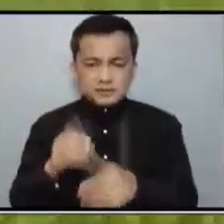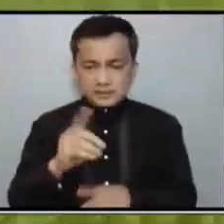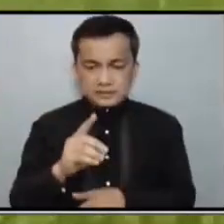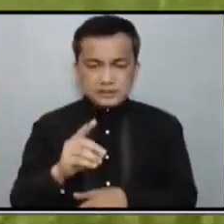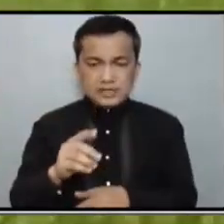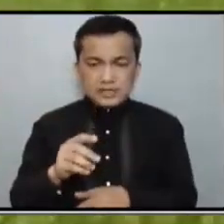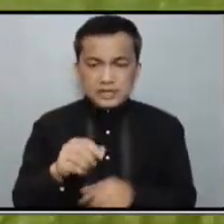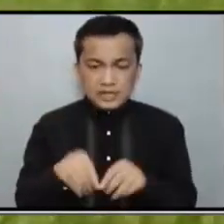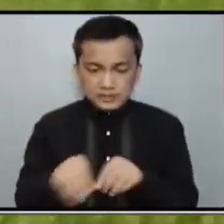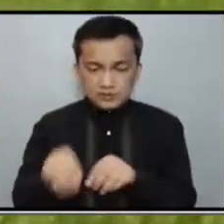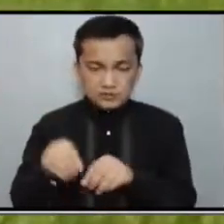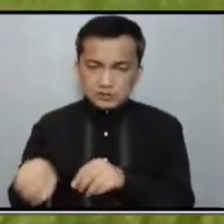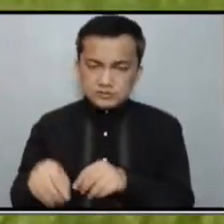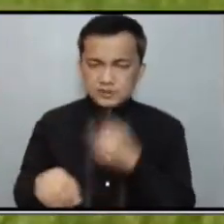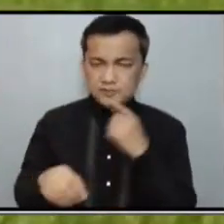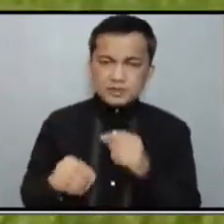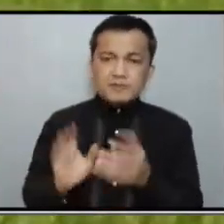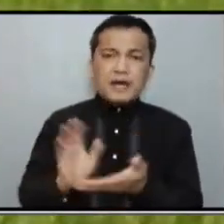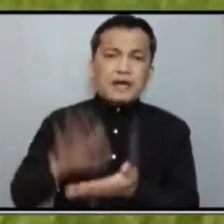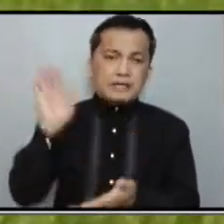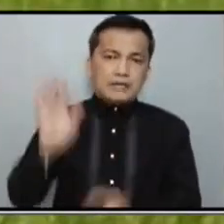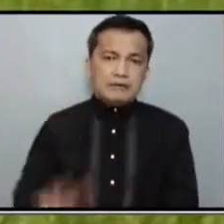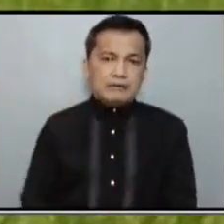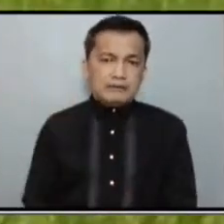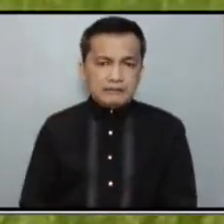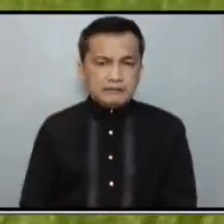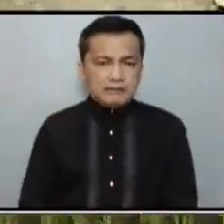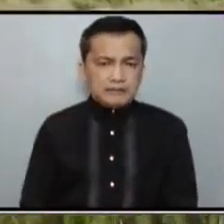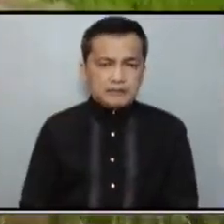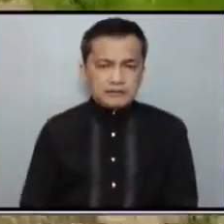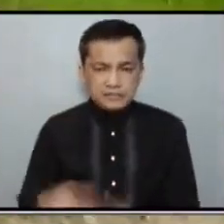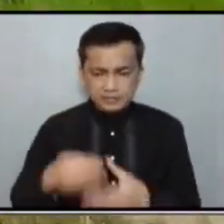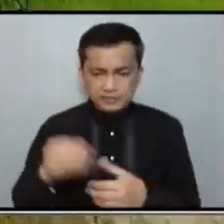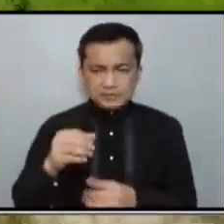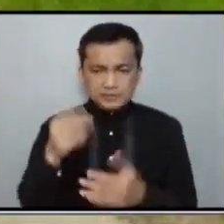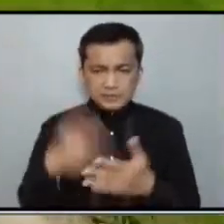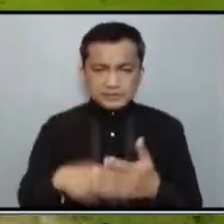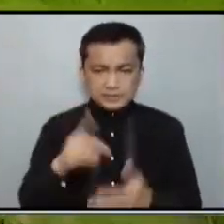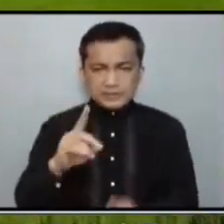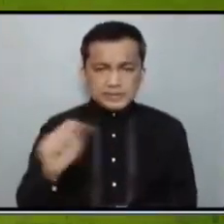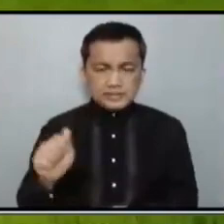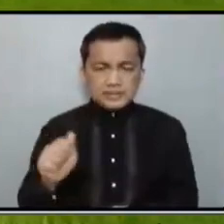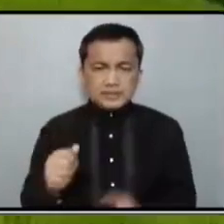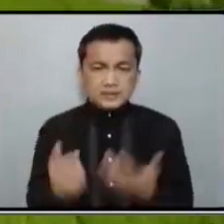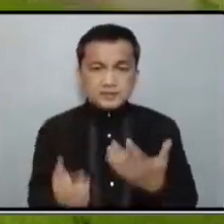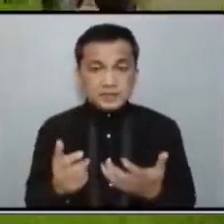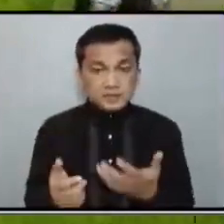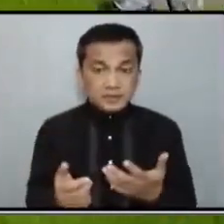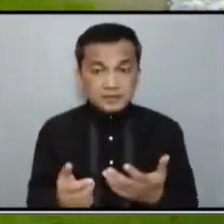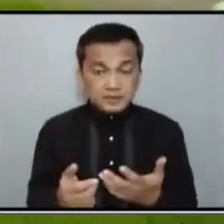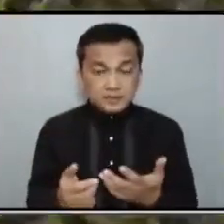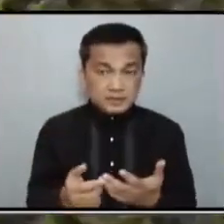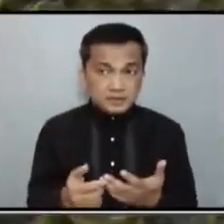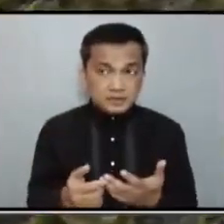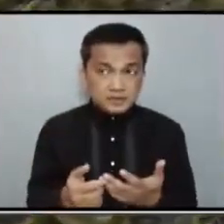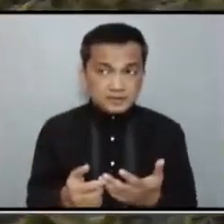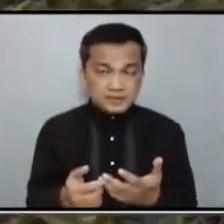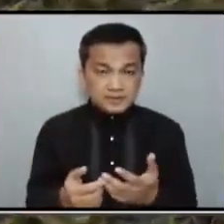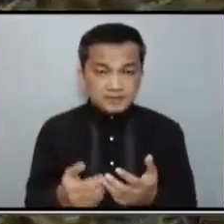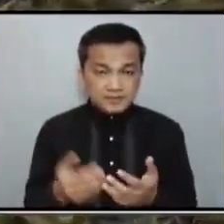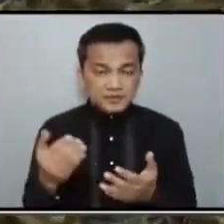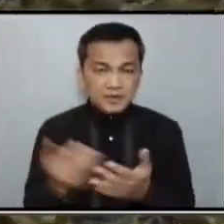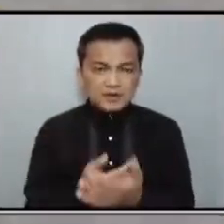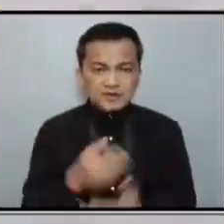sinabing overpriced ang inilabas sa presyo ng DA na posible umanong isang panibagong fertilizer scam.